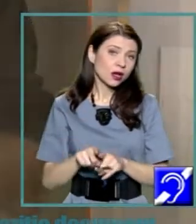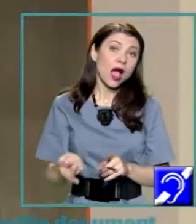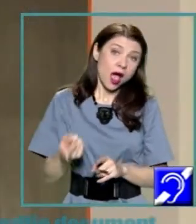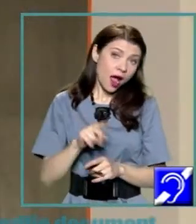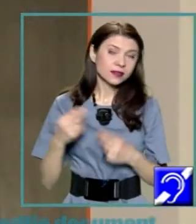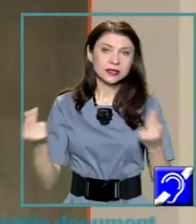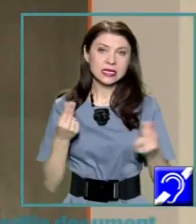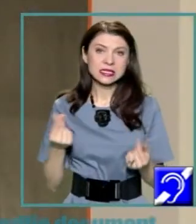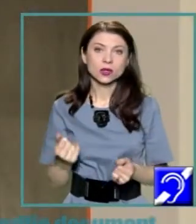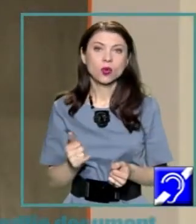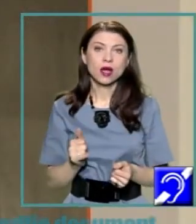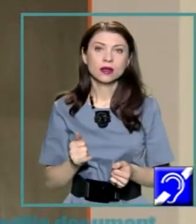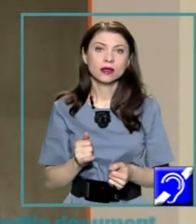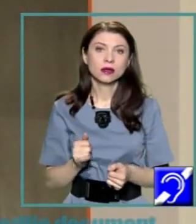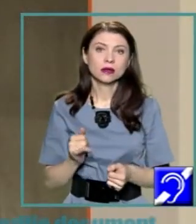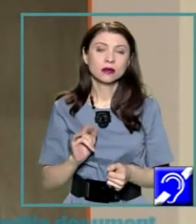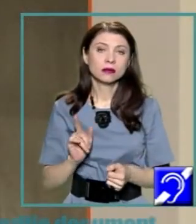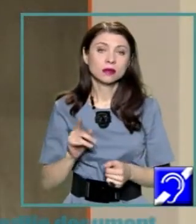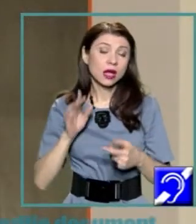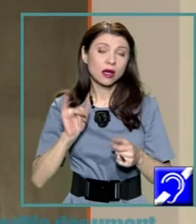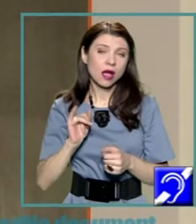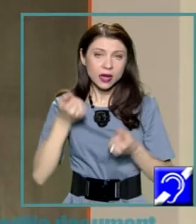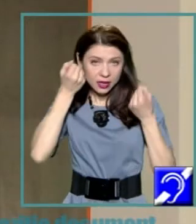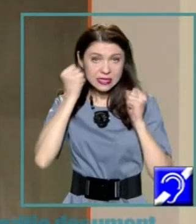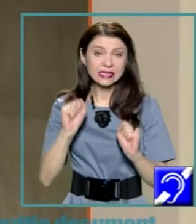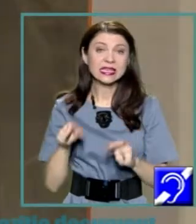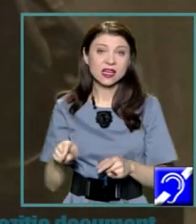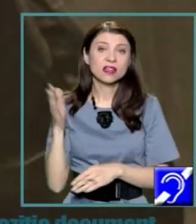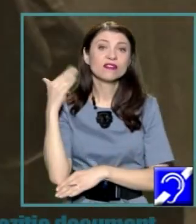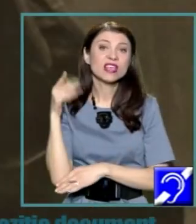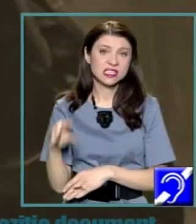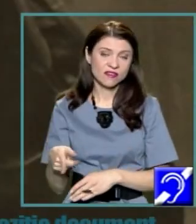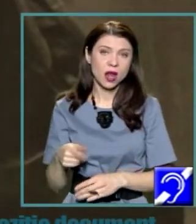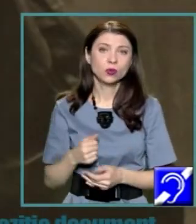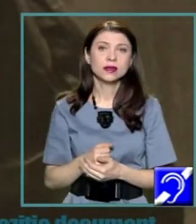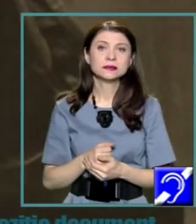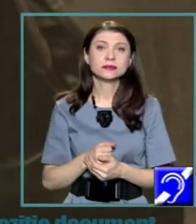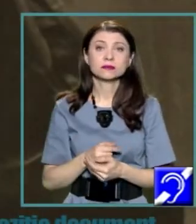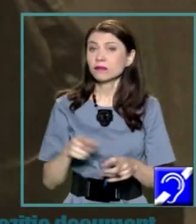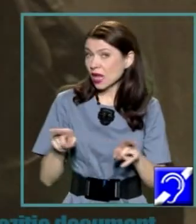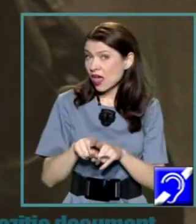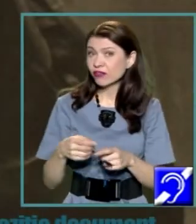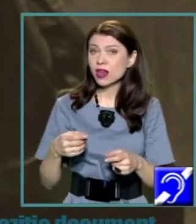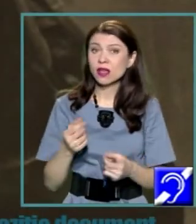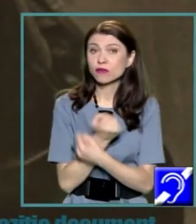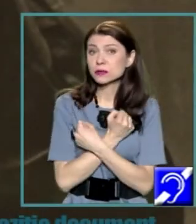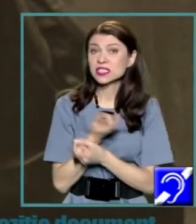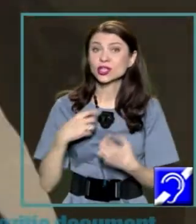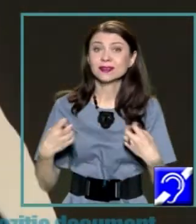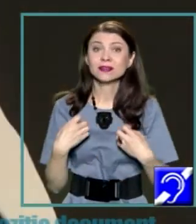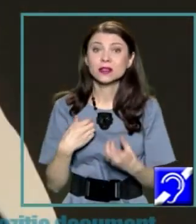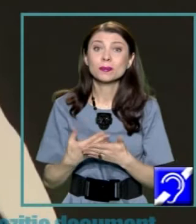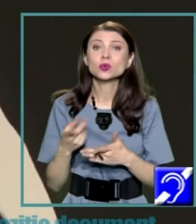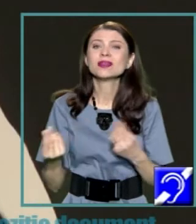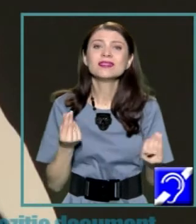Brăducanu, căreia Marian Constantinescu i-a dedicat acest festival, tot de teatru. Pentru că, în fond,